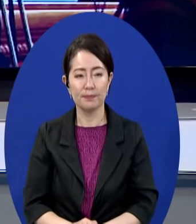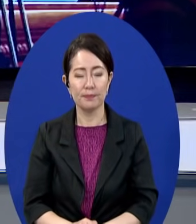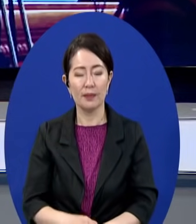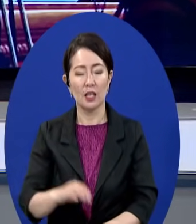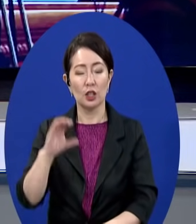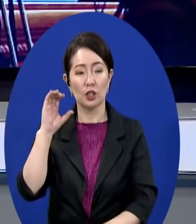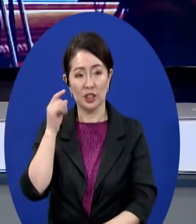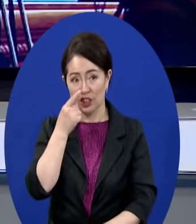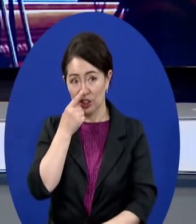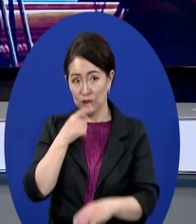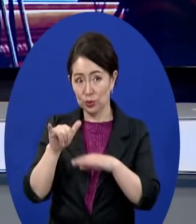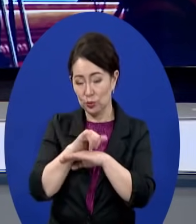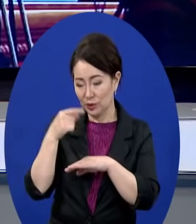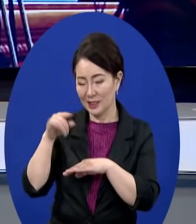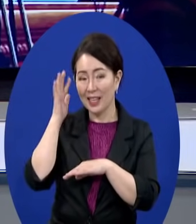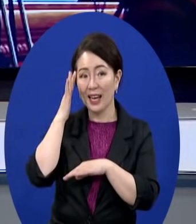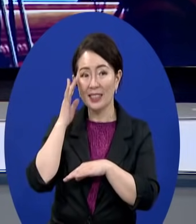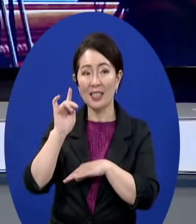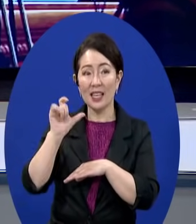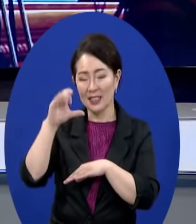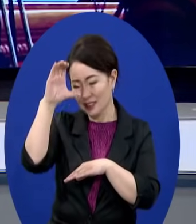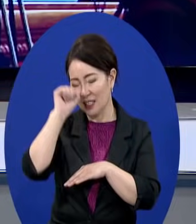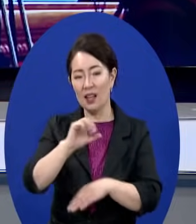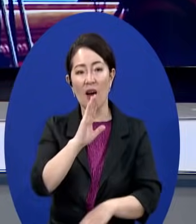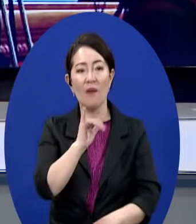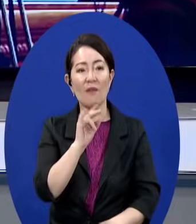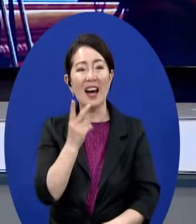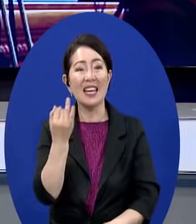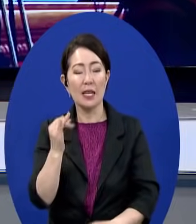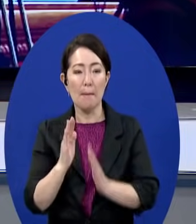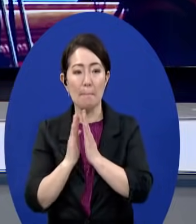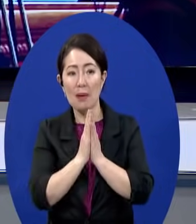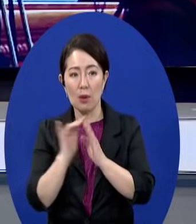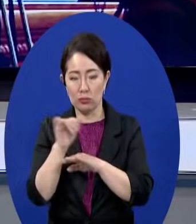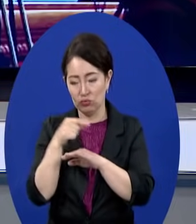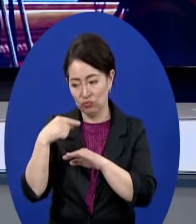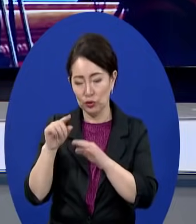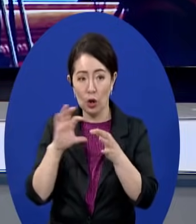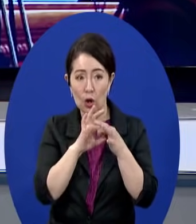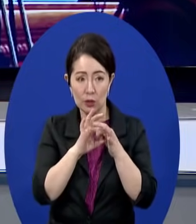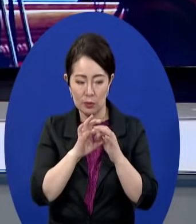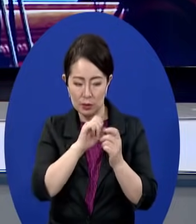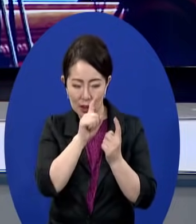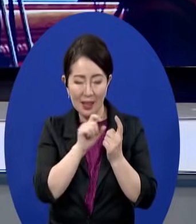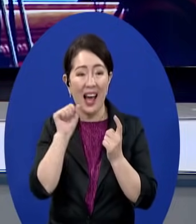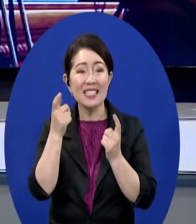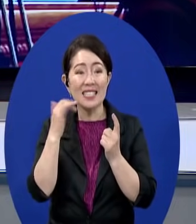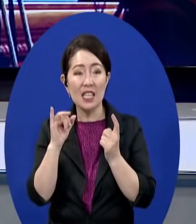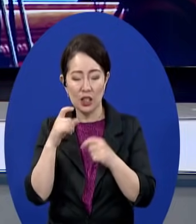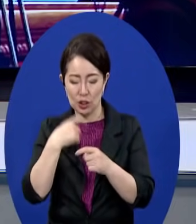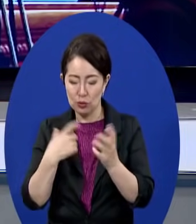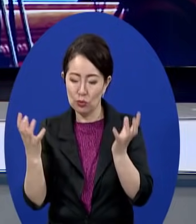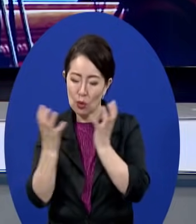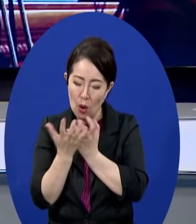Бүгд найрамдах хятад ард улсын гадаад хэргийн сайд Вани Мьямар улстай холбоотой асуудлаар Асианы гишүүн орнуудтай хамтран